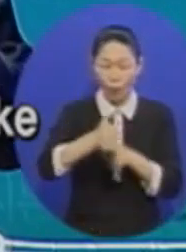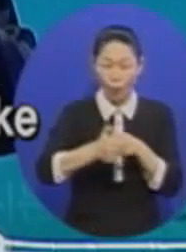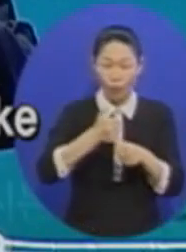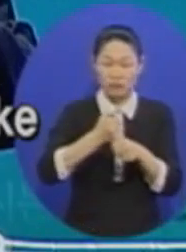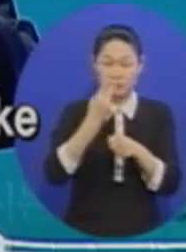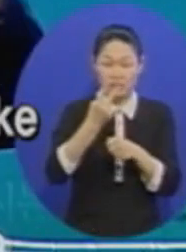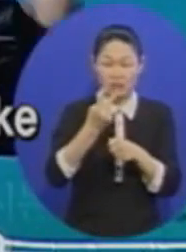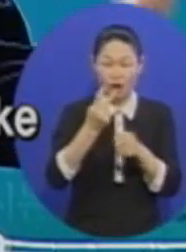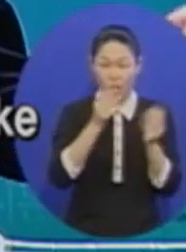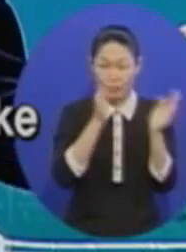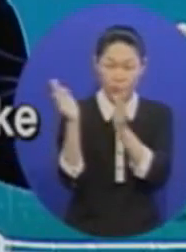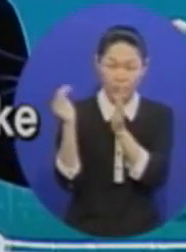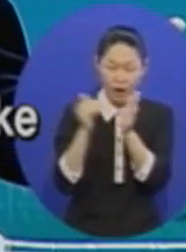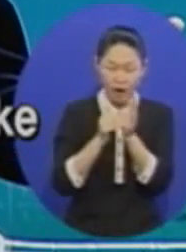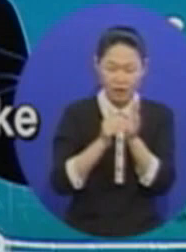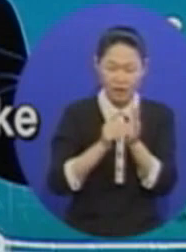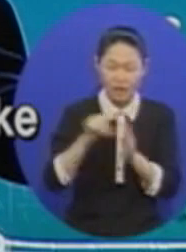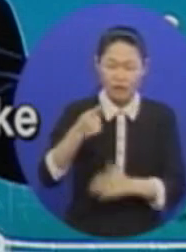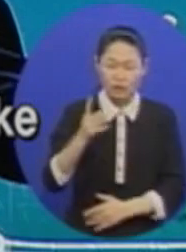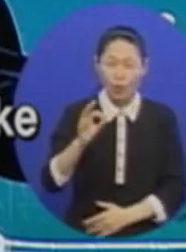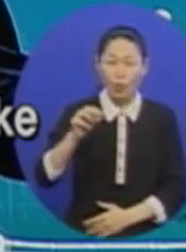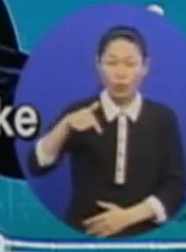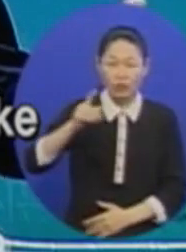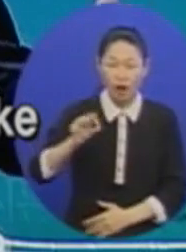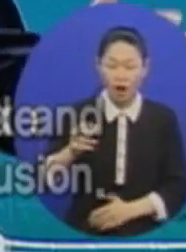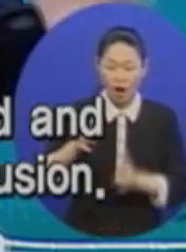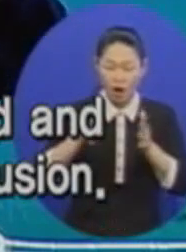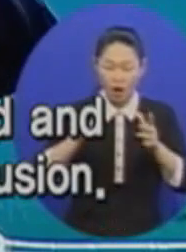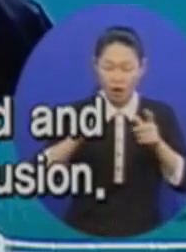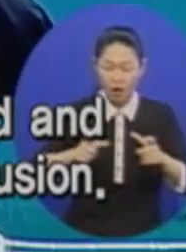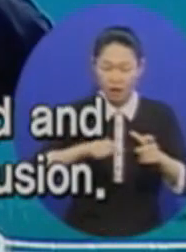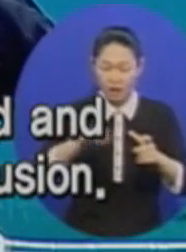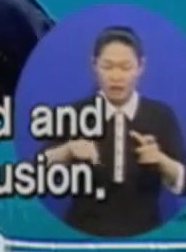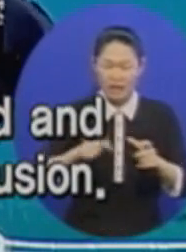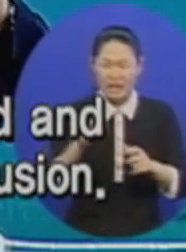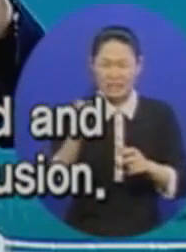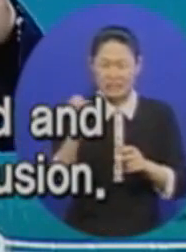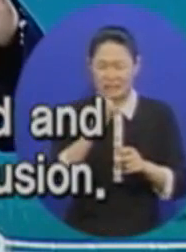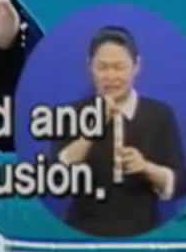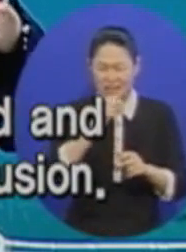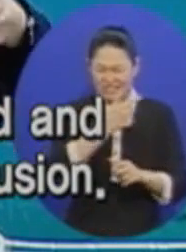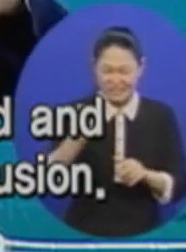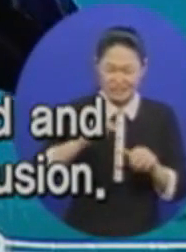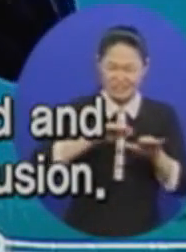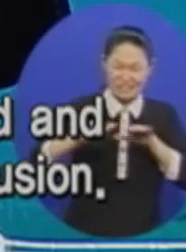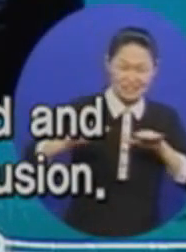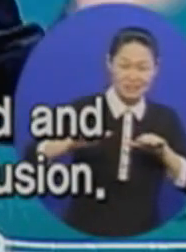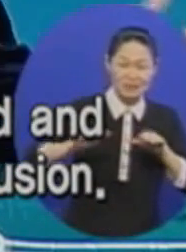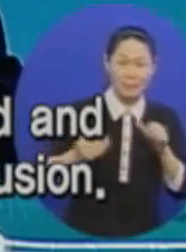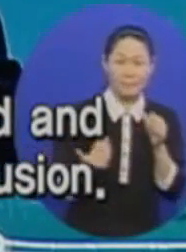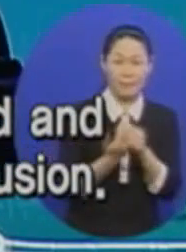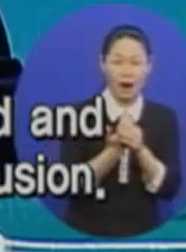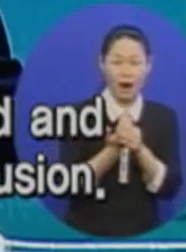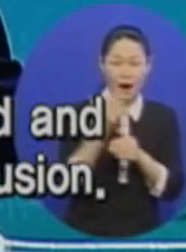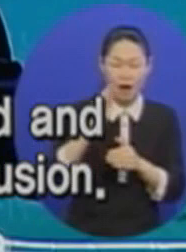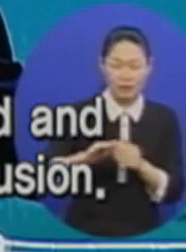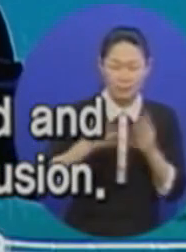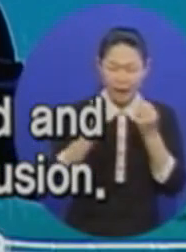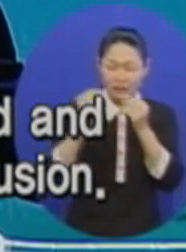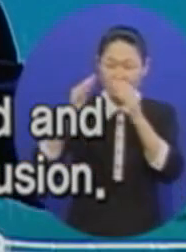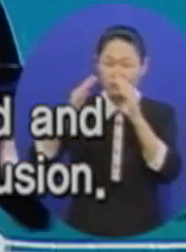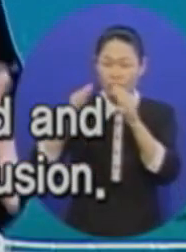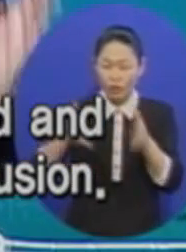동경 대지진이 일어났습니다 수많은 건물들이 무너지고 그리고 내부는 뭐 아수라장이